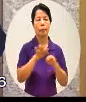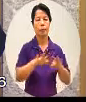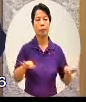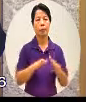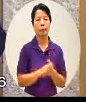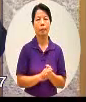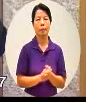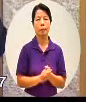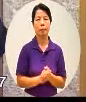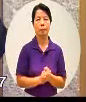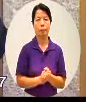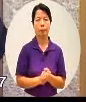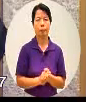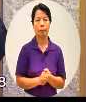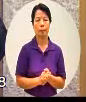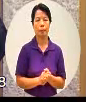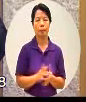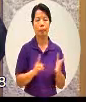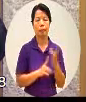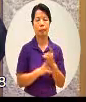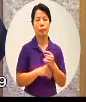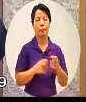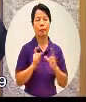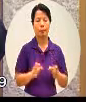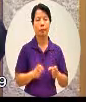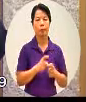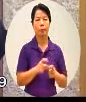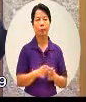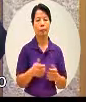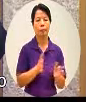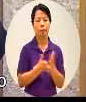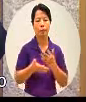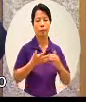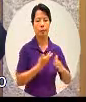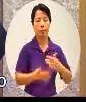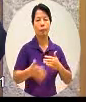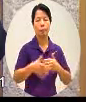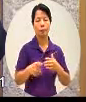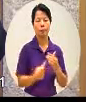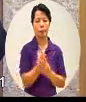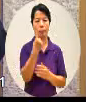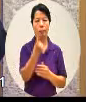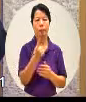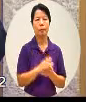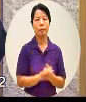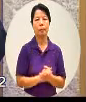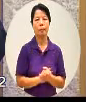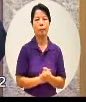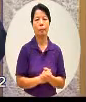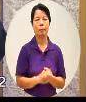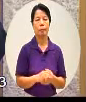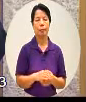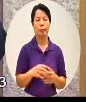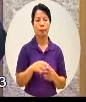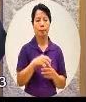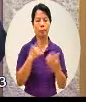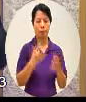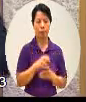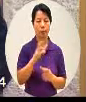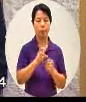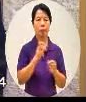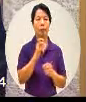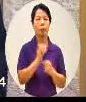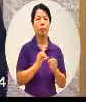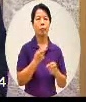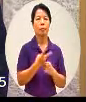那个啥，那个第二杠白剧的整个的一系列之中的一个啦。那伫92年的时候，我就咧哦，因